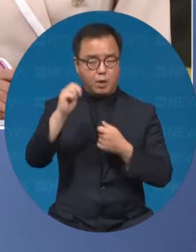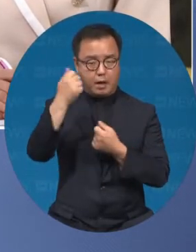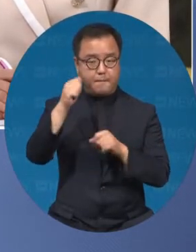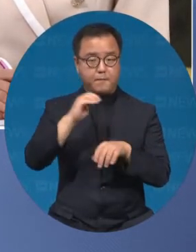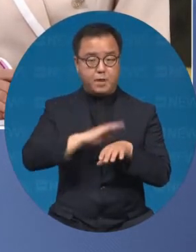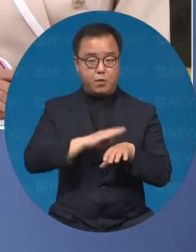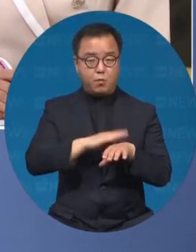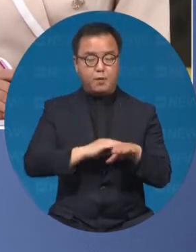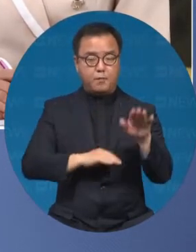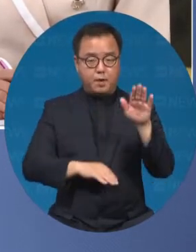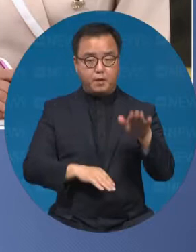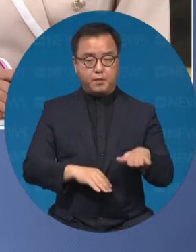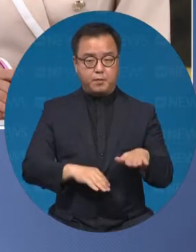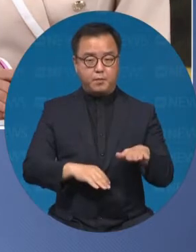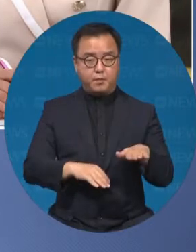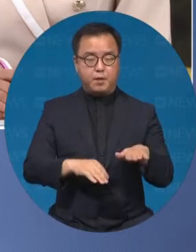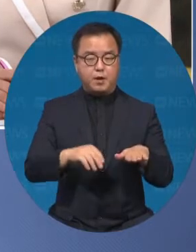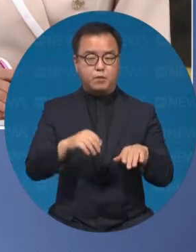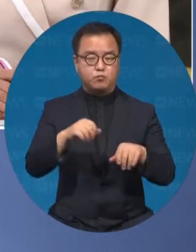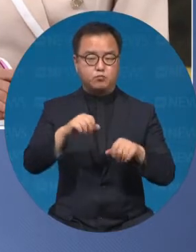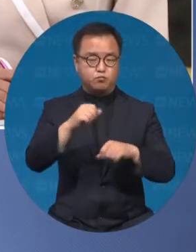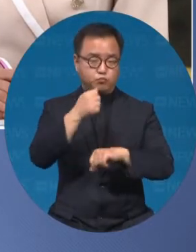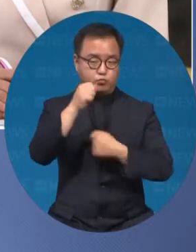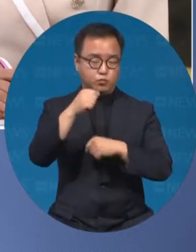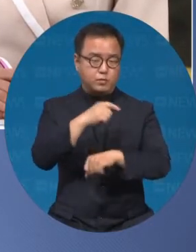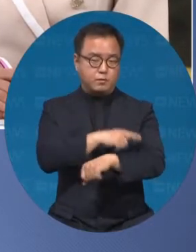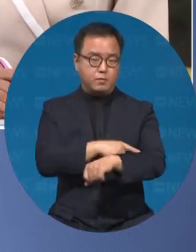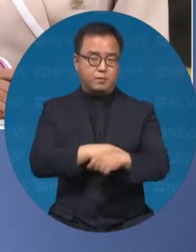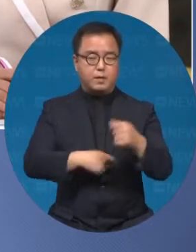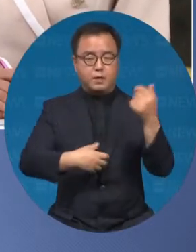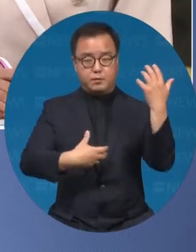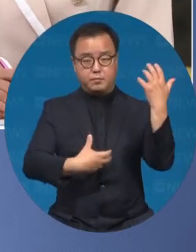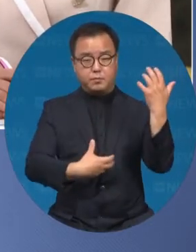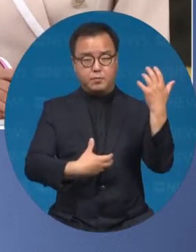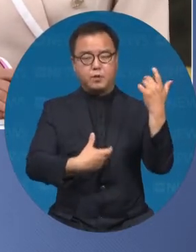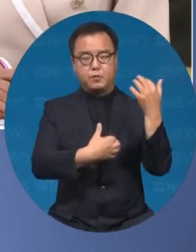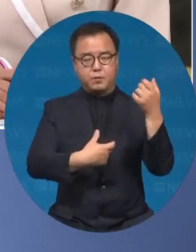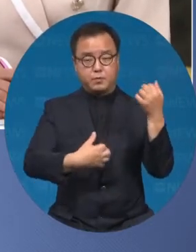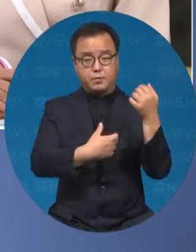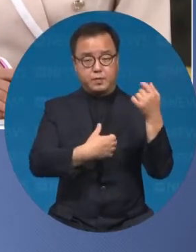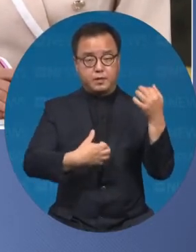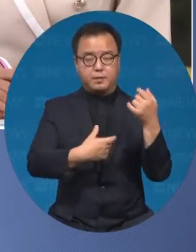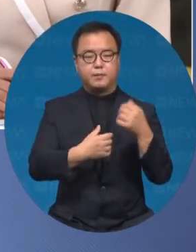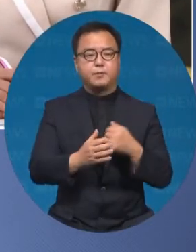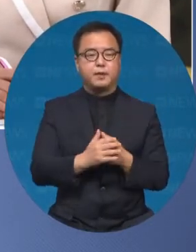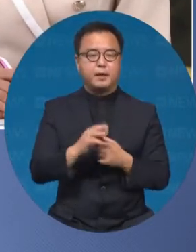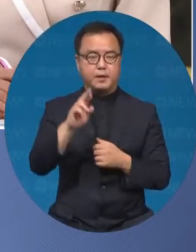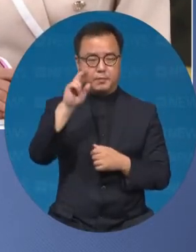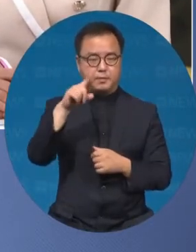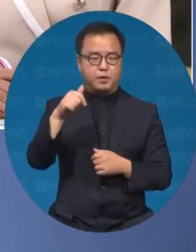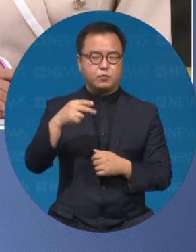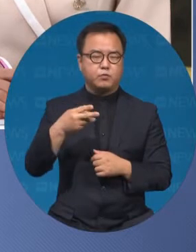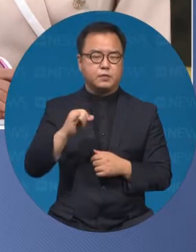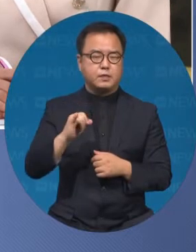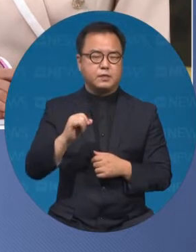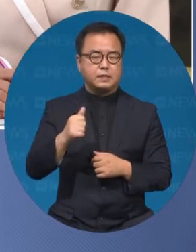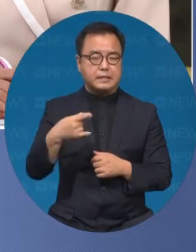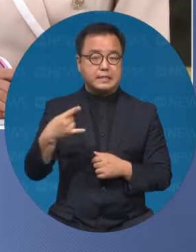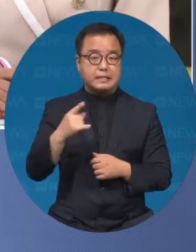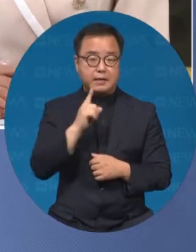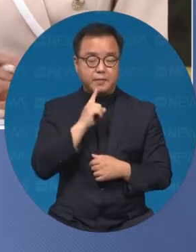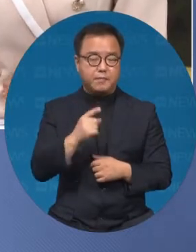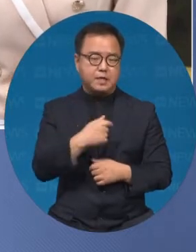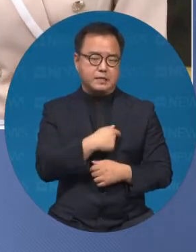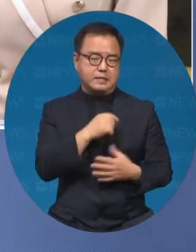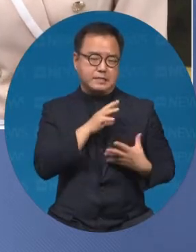위에 올려놓고 무릎 위에 악기를 올려놓아 양팔을 자유롭게 씁니다. 기타리스트 박규인은 심장에 가깝고 손끝으로